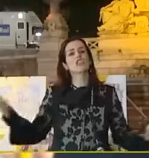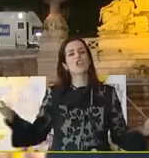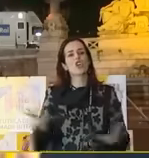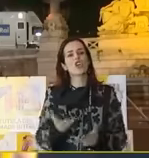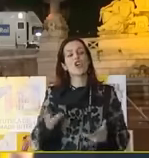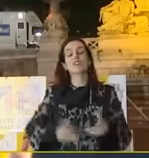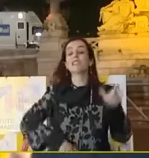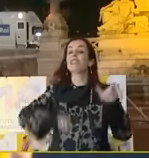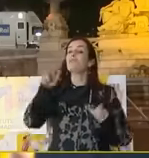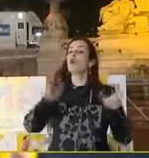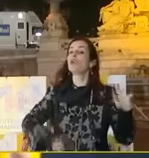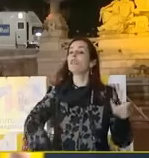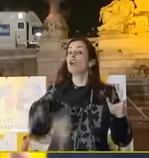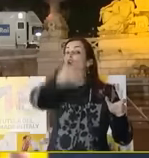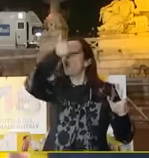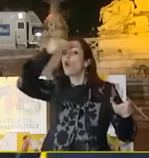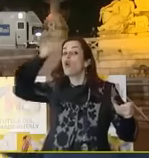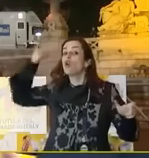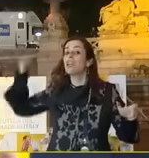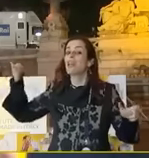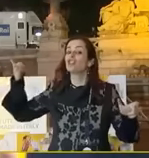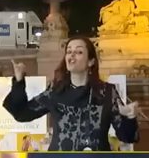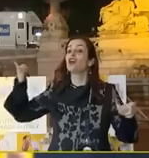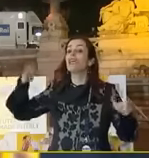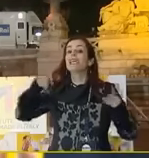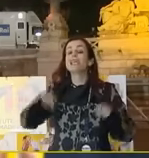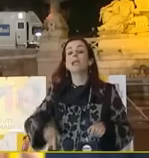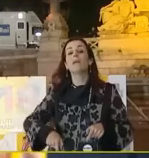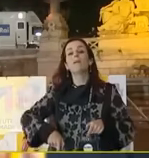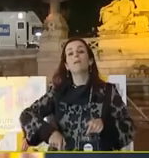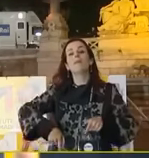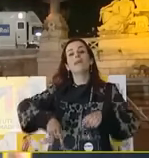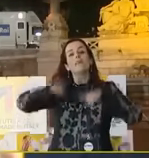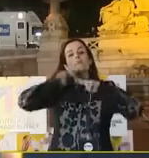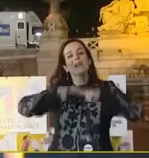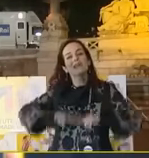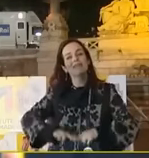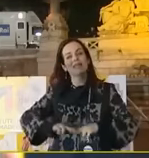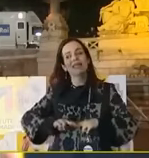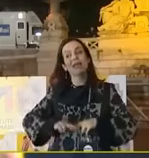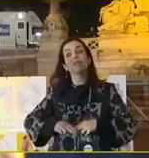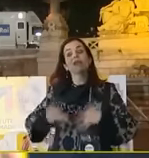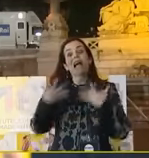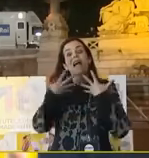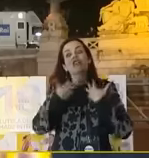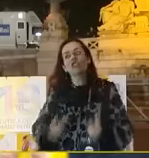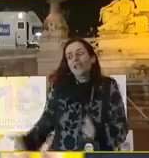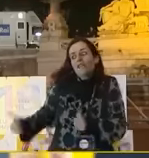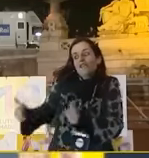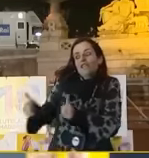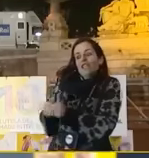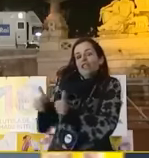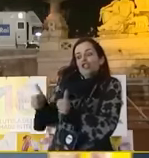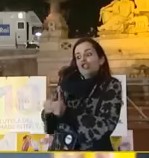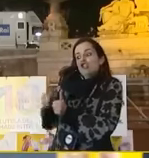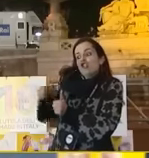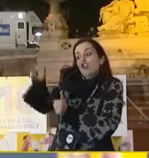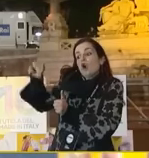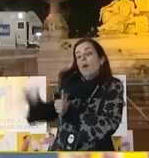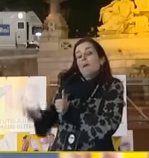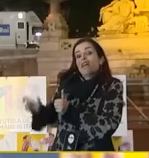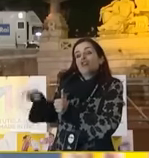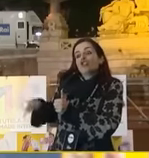quei privilegi, quella poltrona, quello status, accetta di sedersi di fianco magari a un tizio che ha pagato Cosa